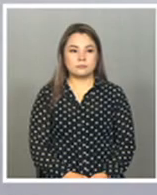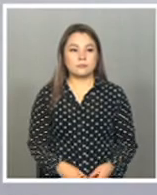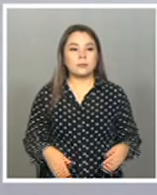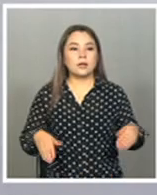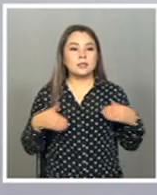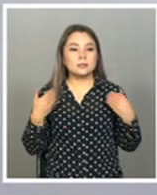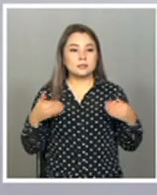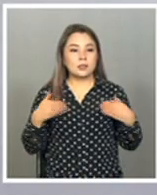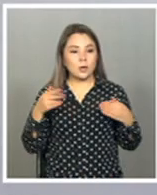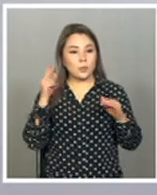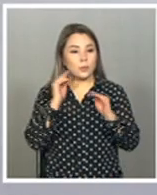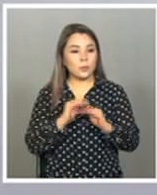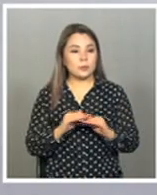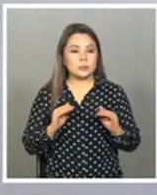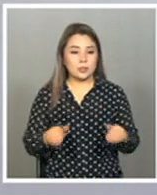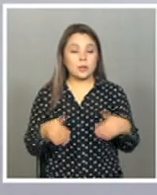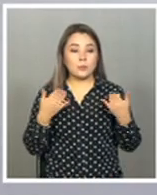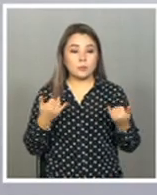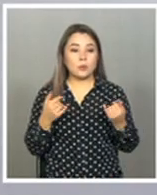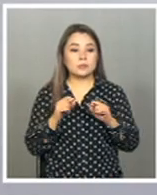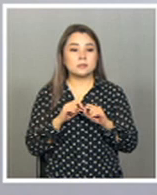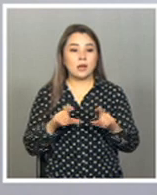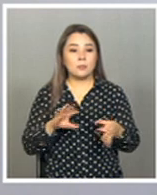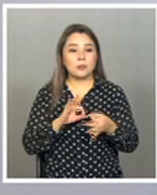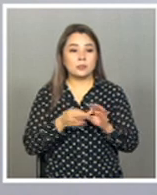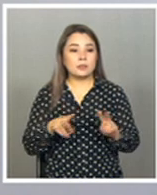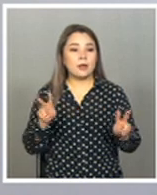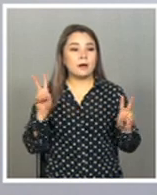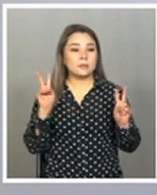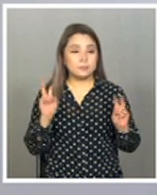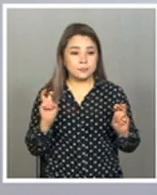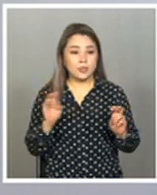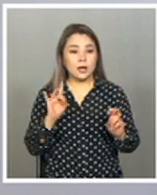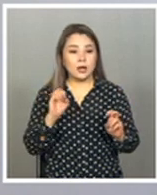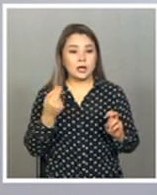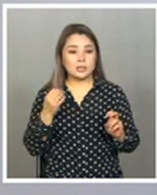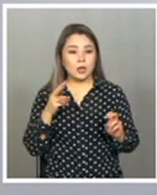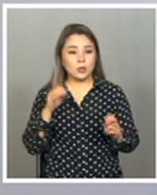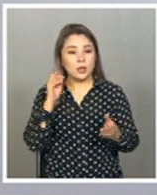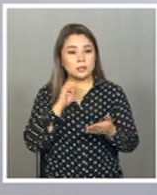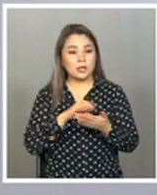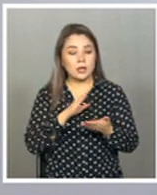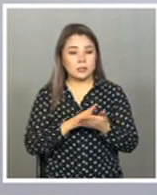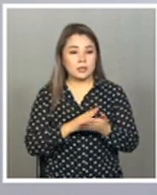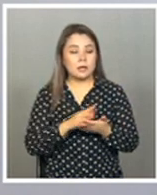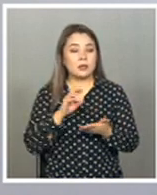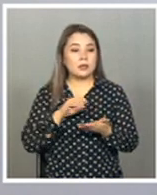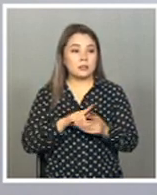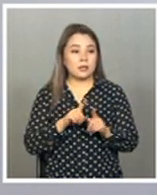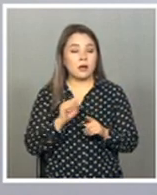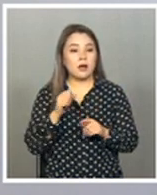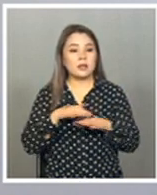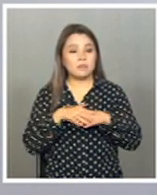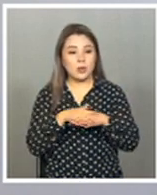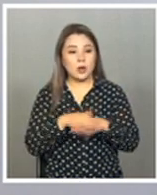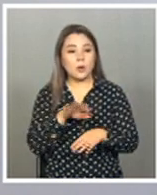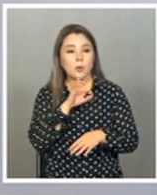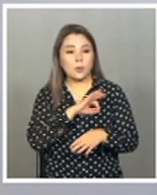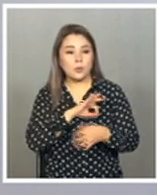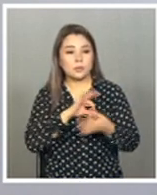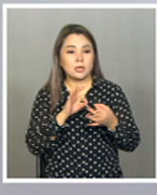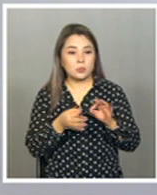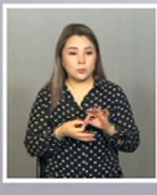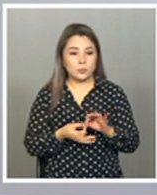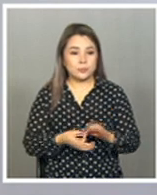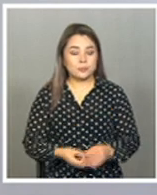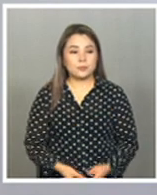Сәлеметсіздер ме оқушылар, бүгінгі сабағымыздың тақырыбы рационал сандарға арифметикалық амалдар қолдану.